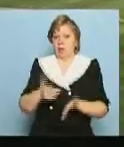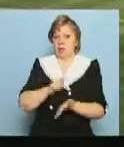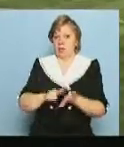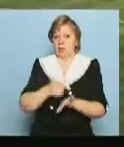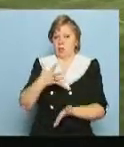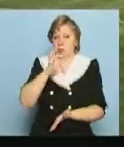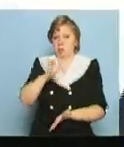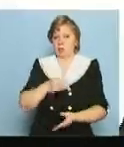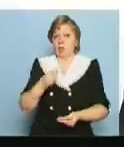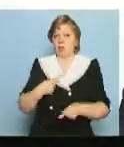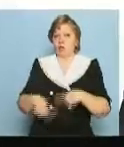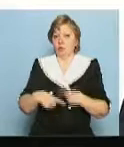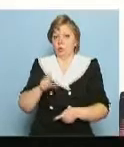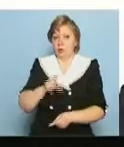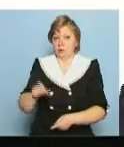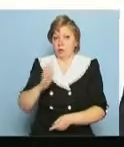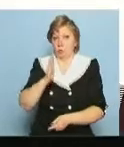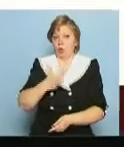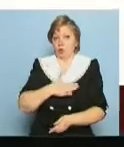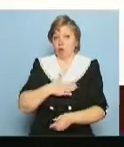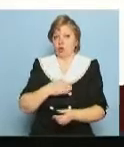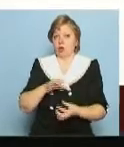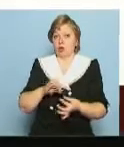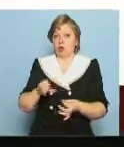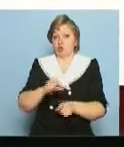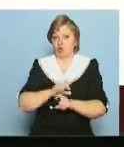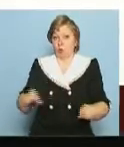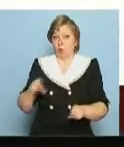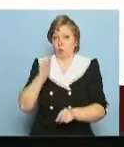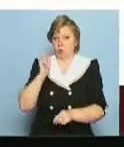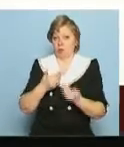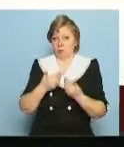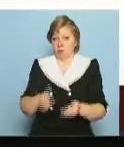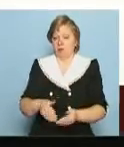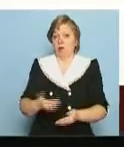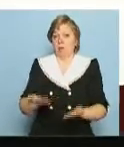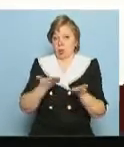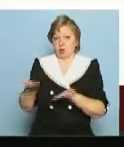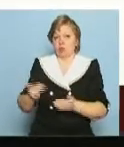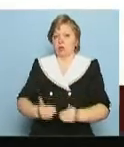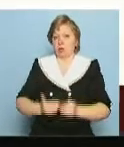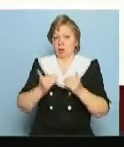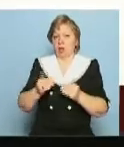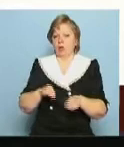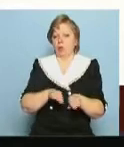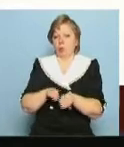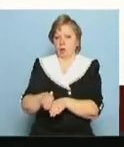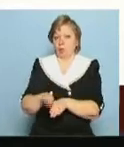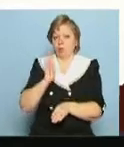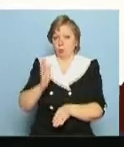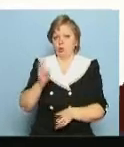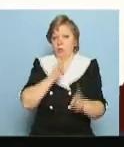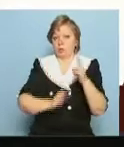игроков будет нашей школы, ради бога, выходите на следующий уровень. Деньги буду искать.